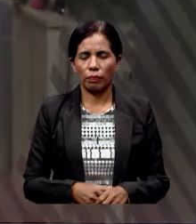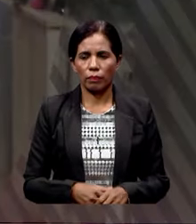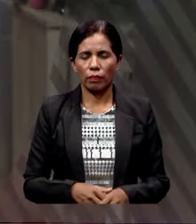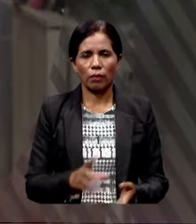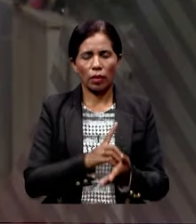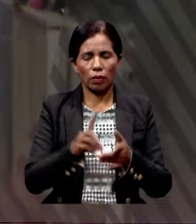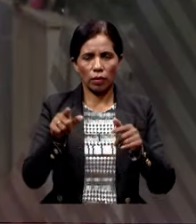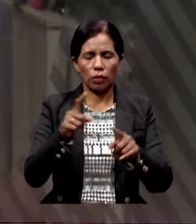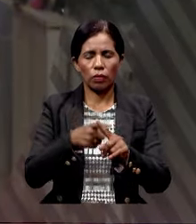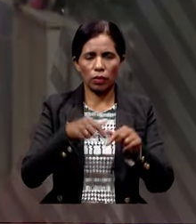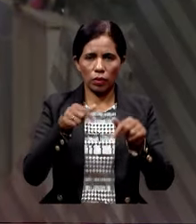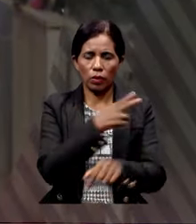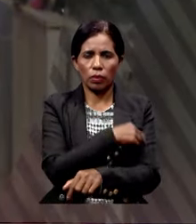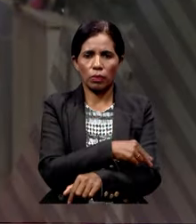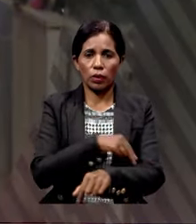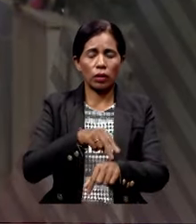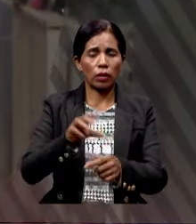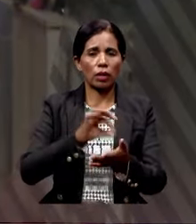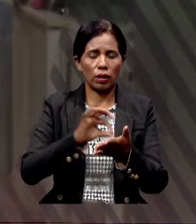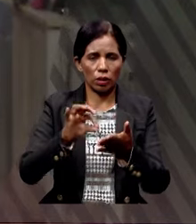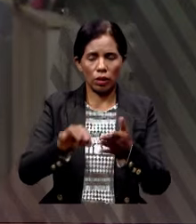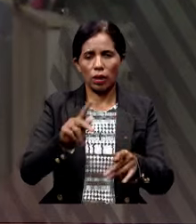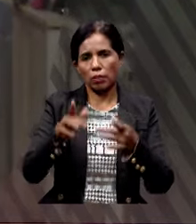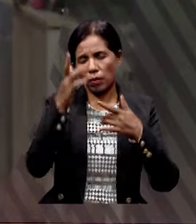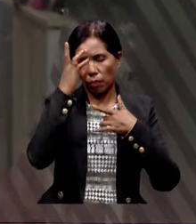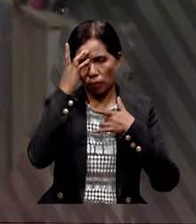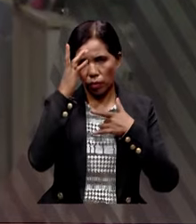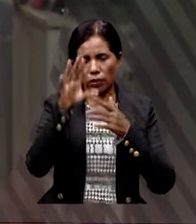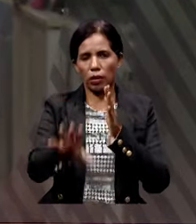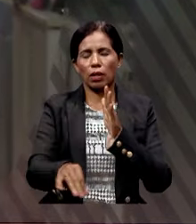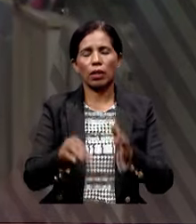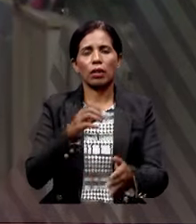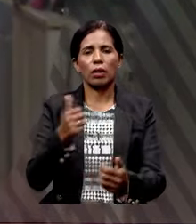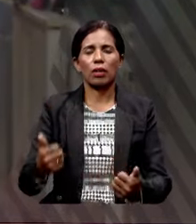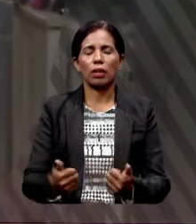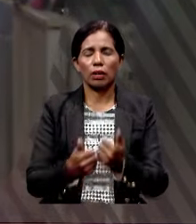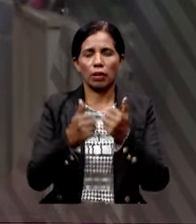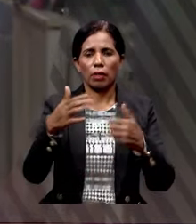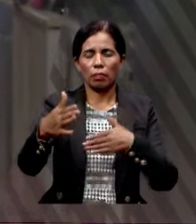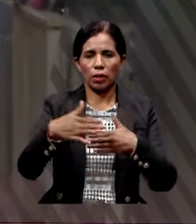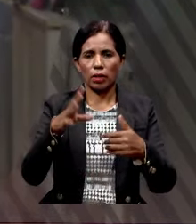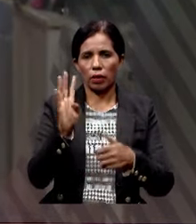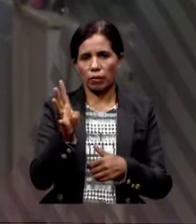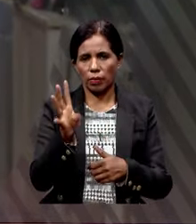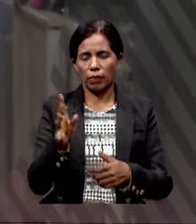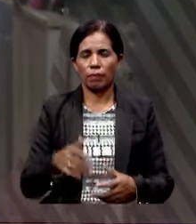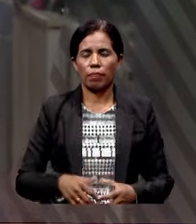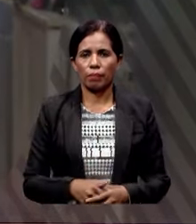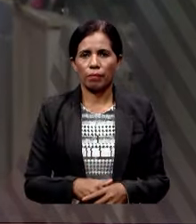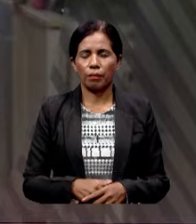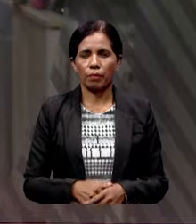Semanaikus fulang ne Hospital Nasional rezista paciente ne behetang accidente besik hat nulu.